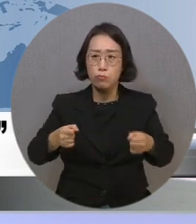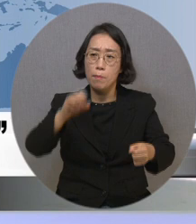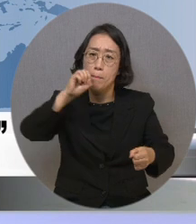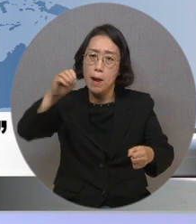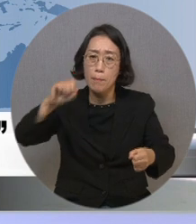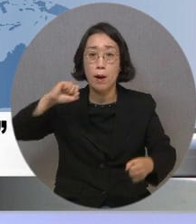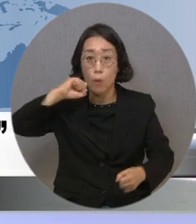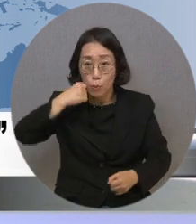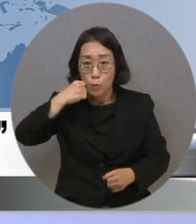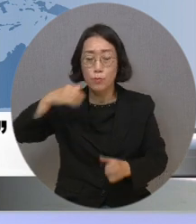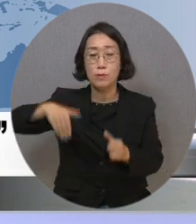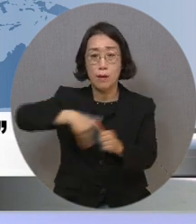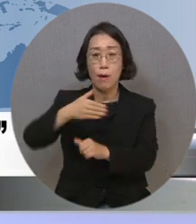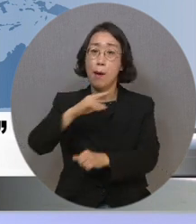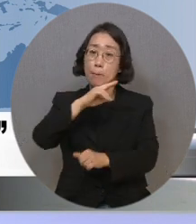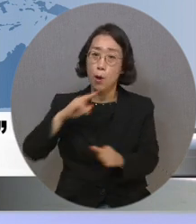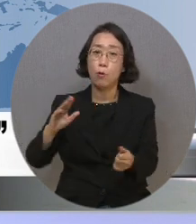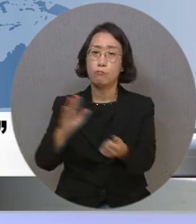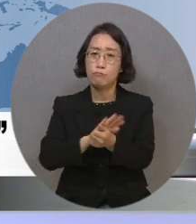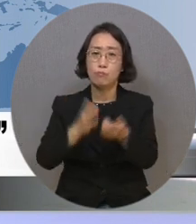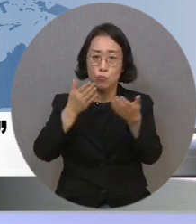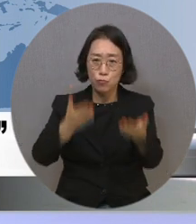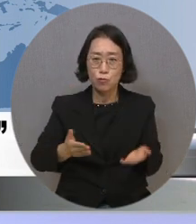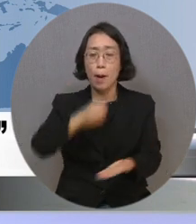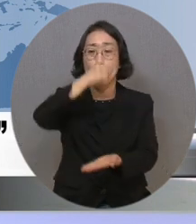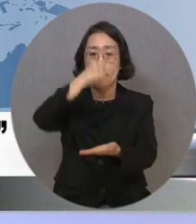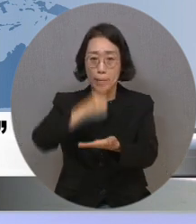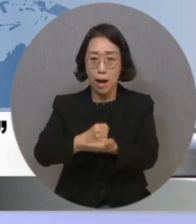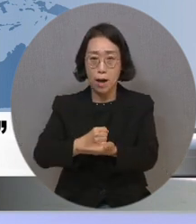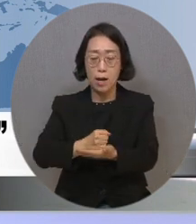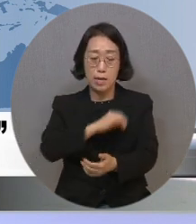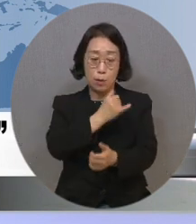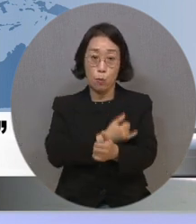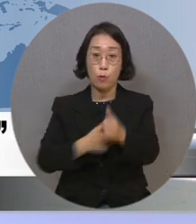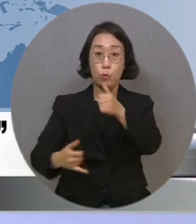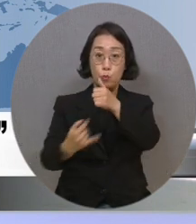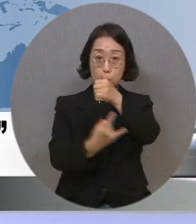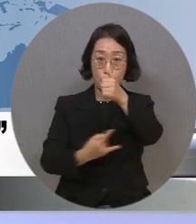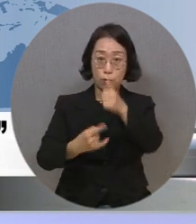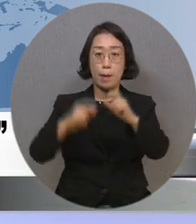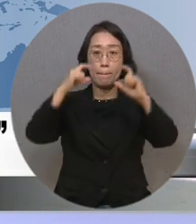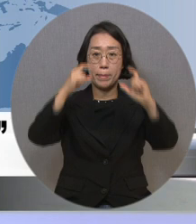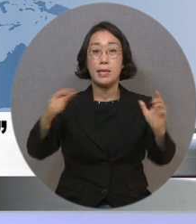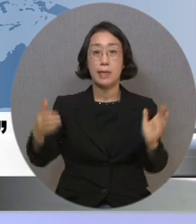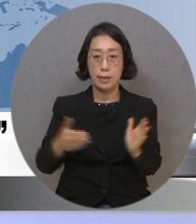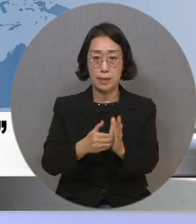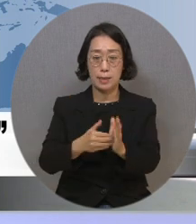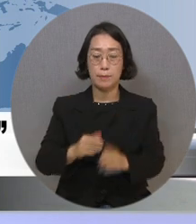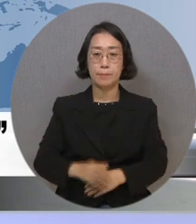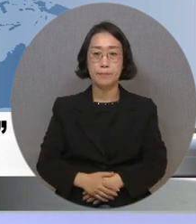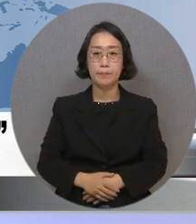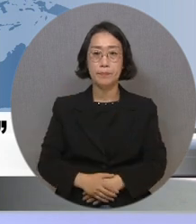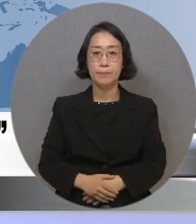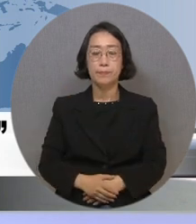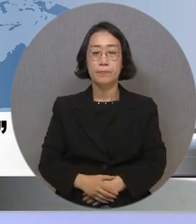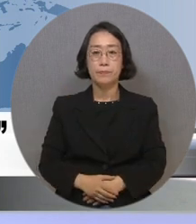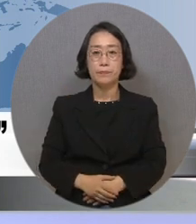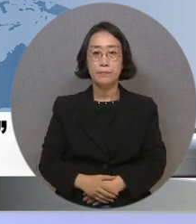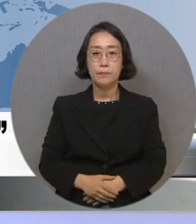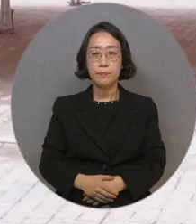이용할 수 있도록 편의를 제공해야 한다는 국가인권위원회의 권고가 나왔습니다. 김은별 기자입니다.